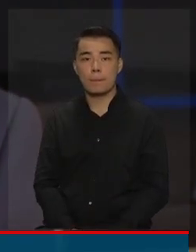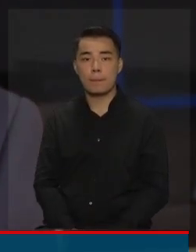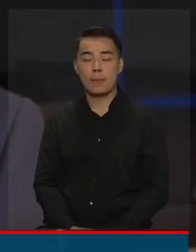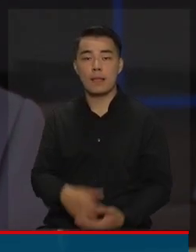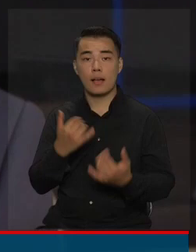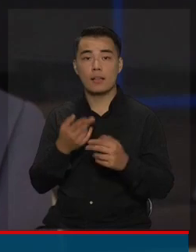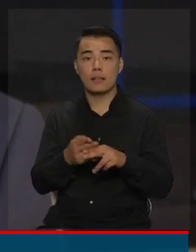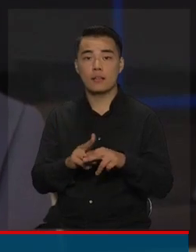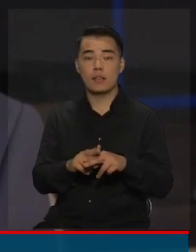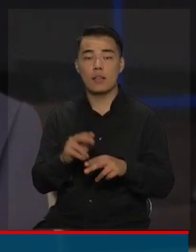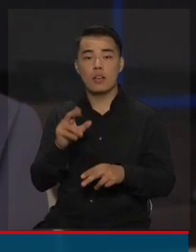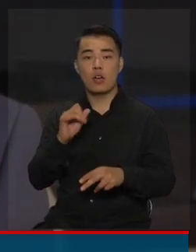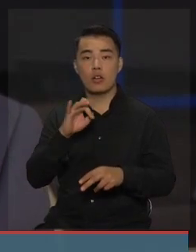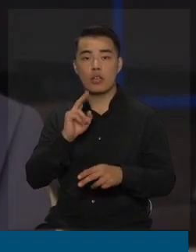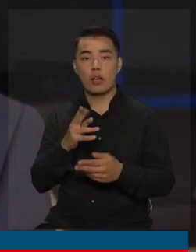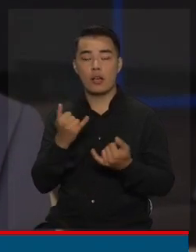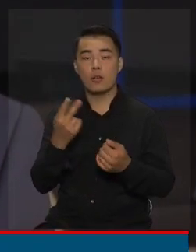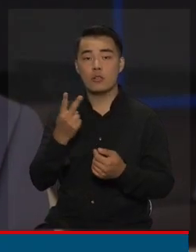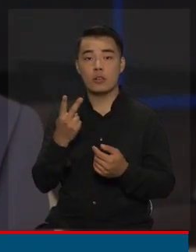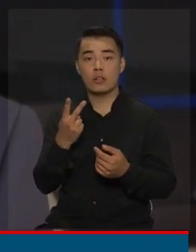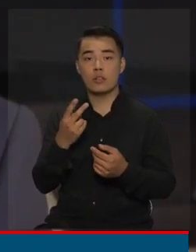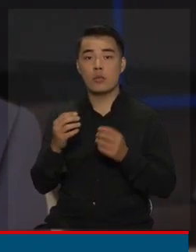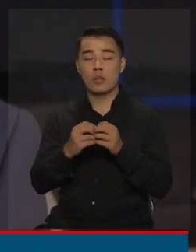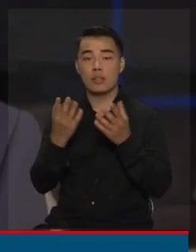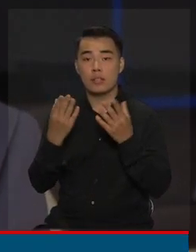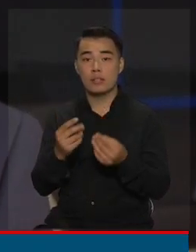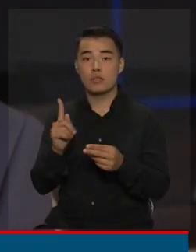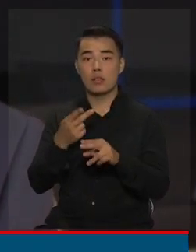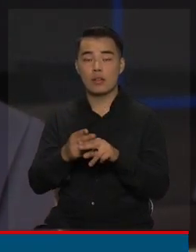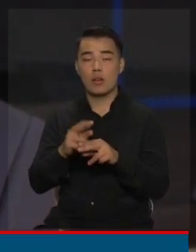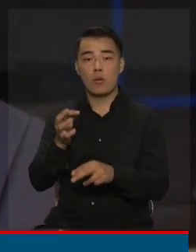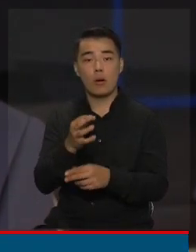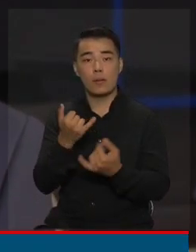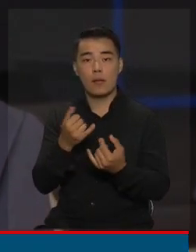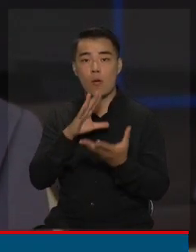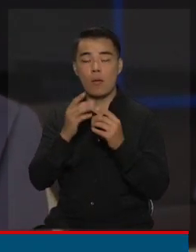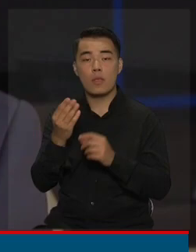Осы 42-тің 2-ші 10 күніне бастап, облыста ұн